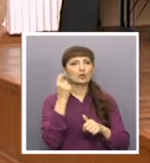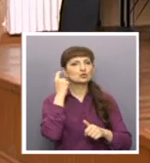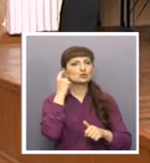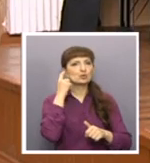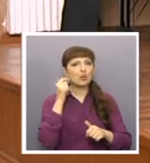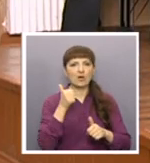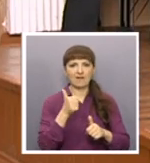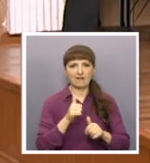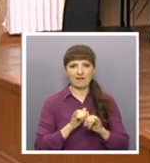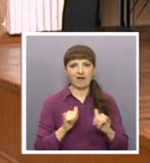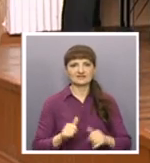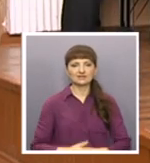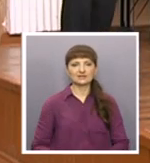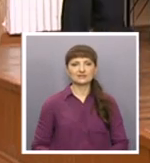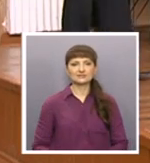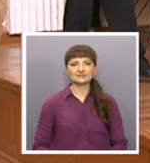слух.